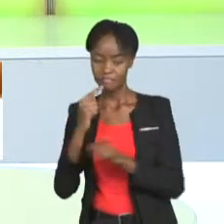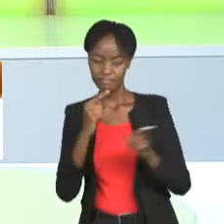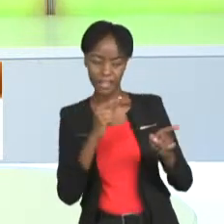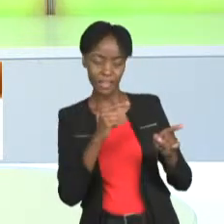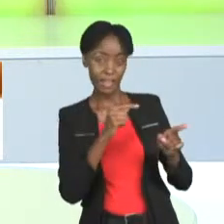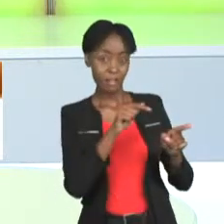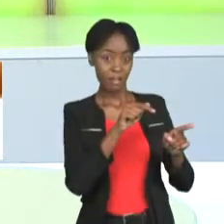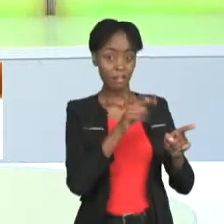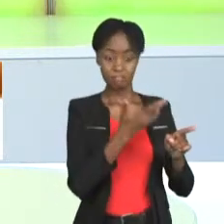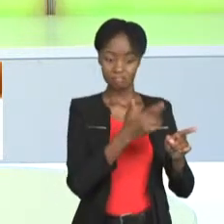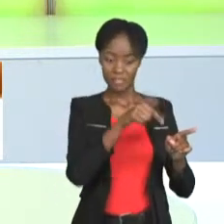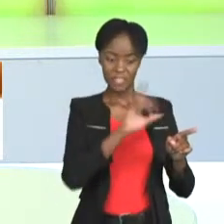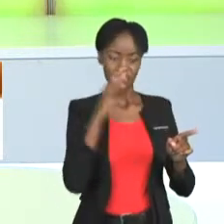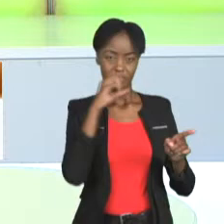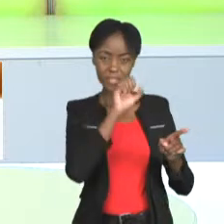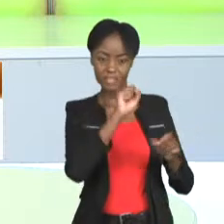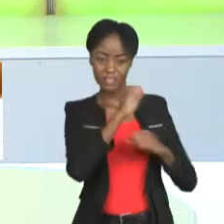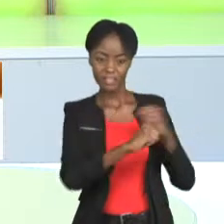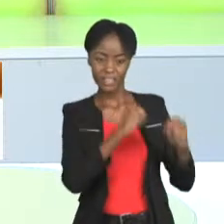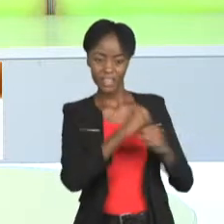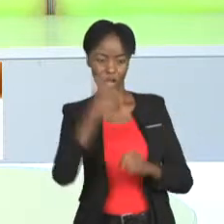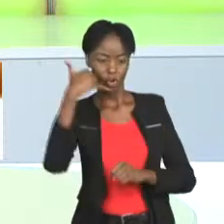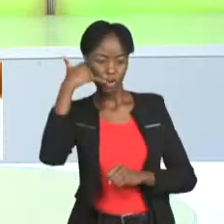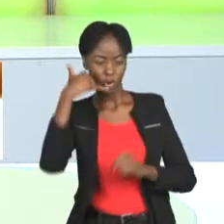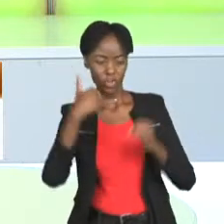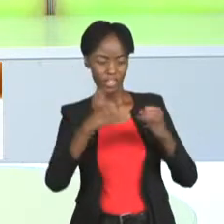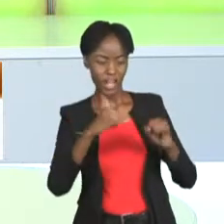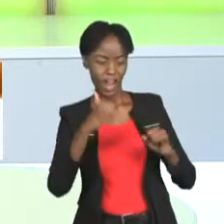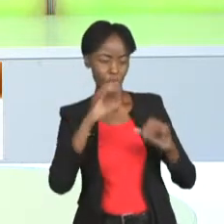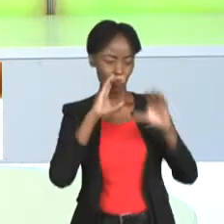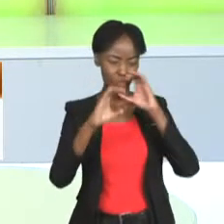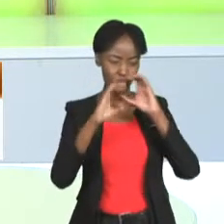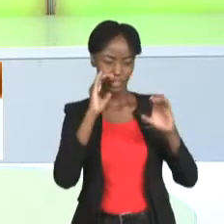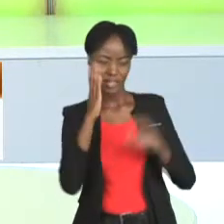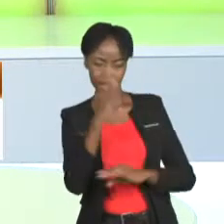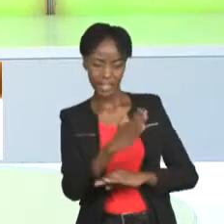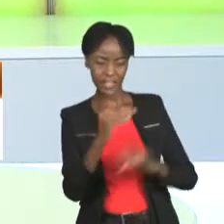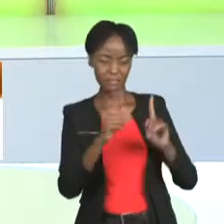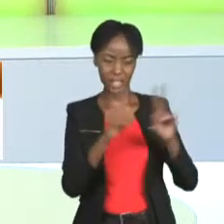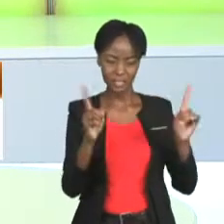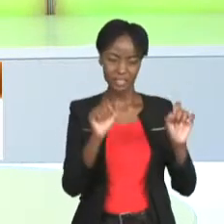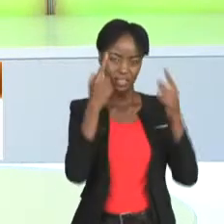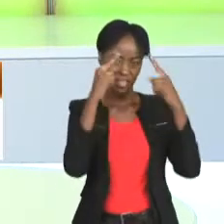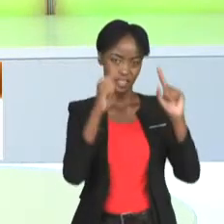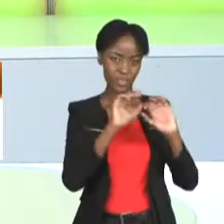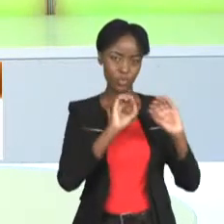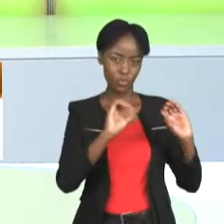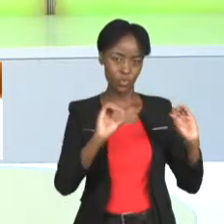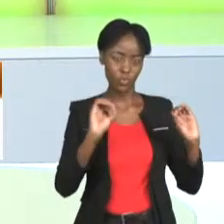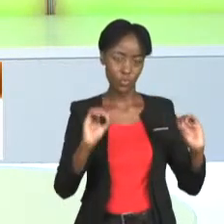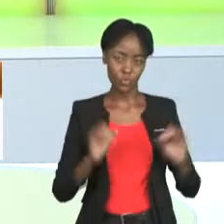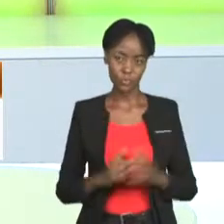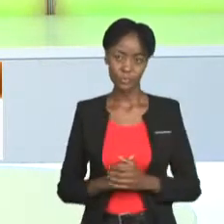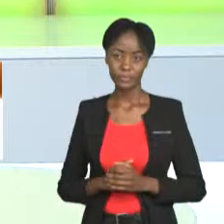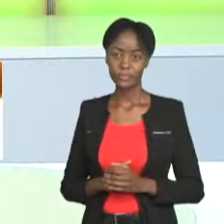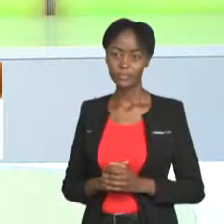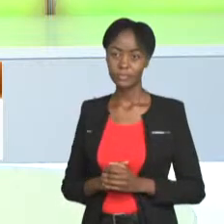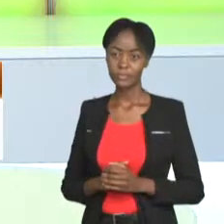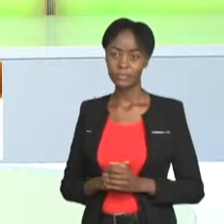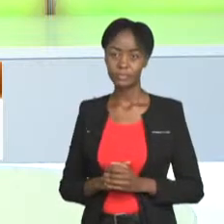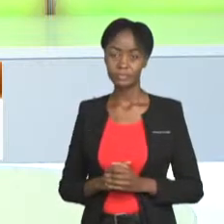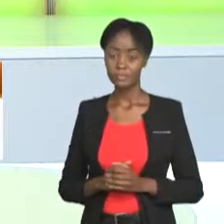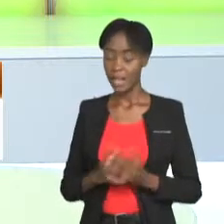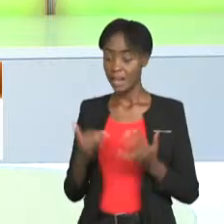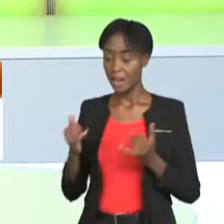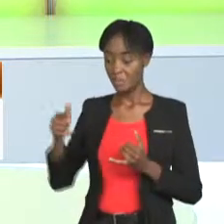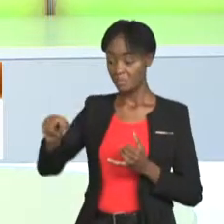Balala amesema kwa miaka 5 juhudi zake za kufanikisha mawasiliano na Lupita hazikufua dafu katika wizara yake na